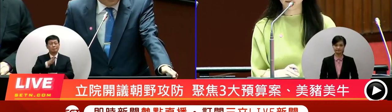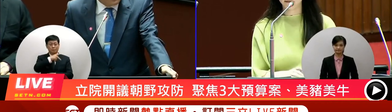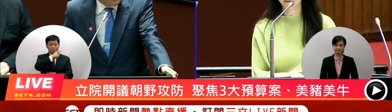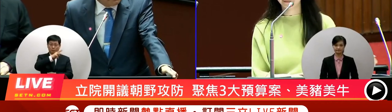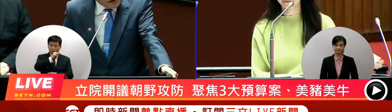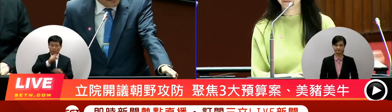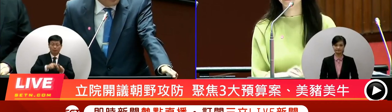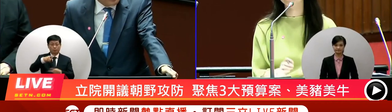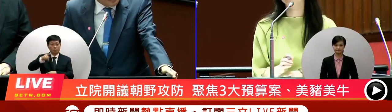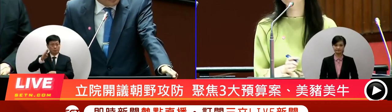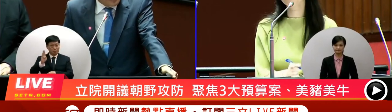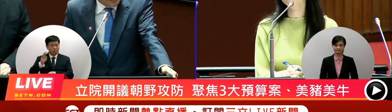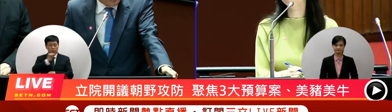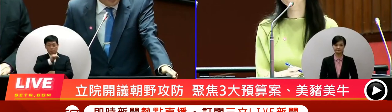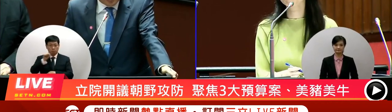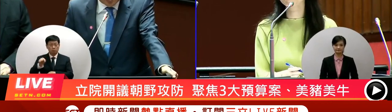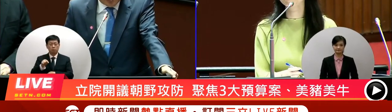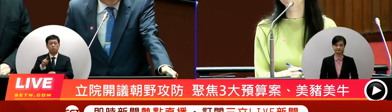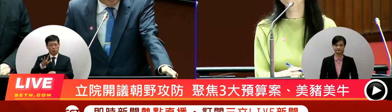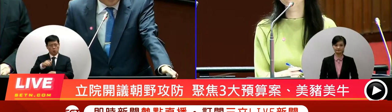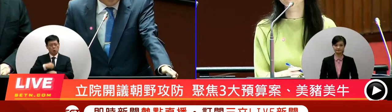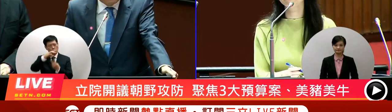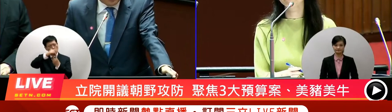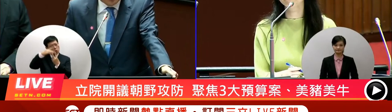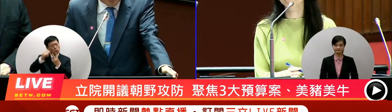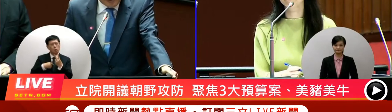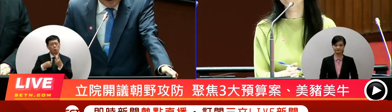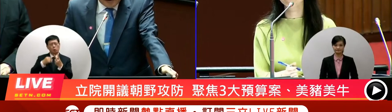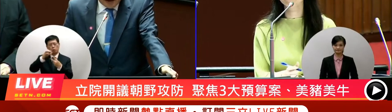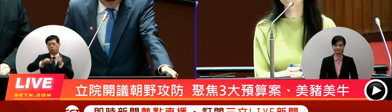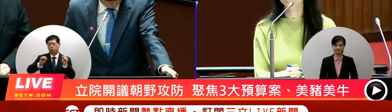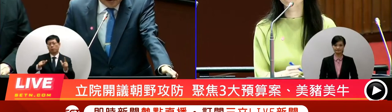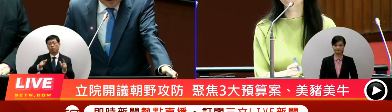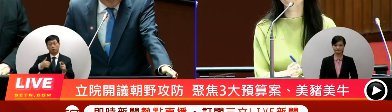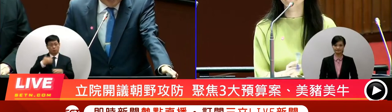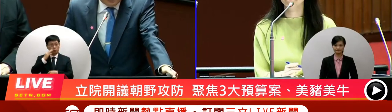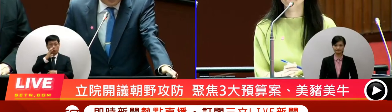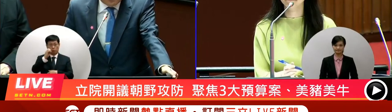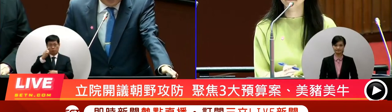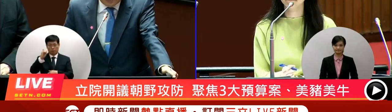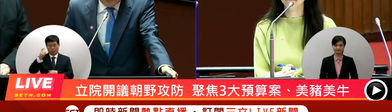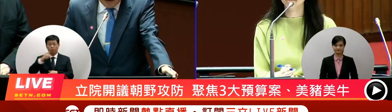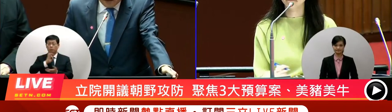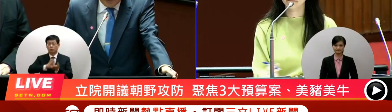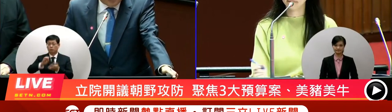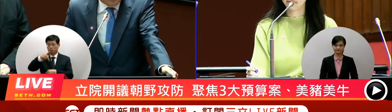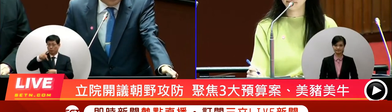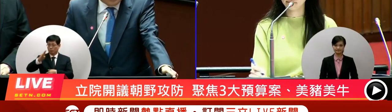跟 ppb 这两个当然各有选择的一个标准。那 Codex 选择的 ppb，